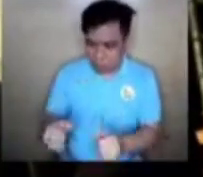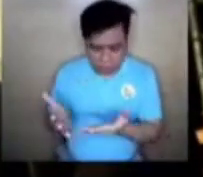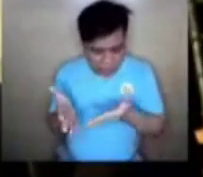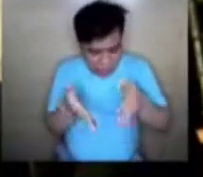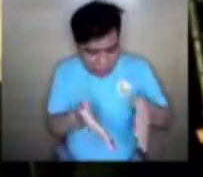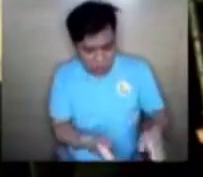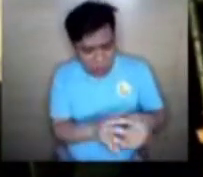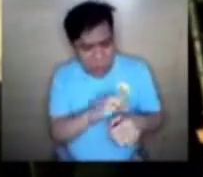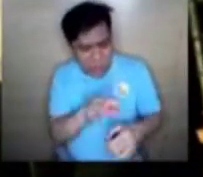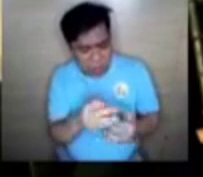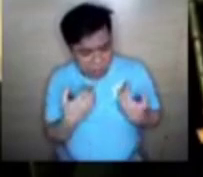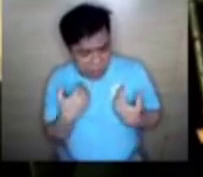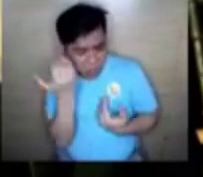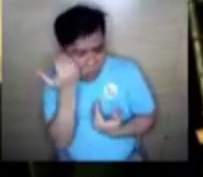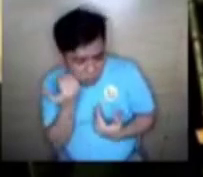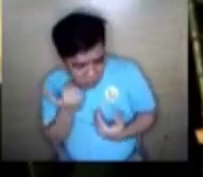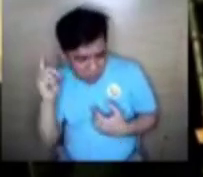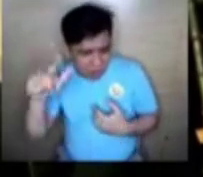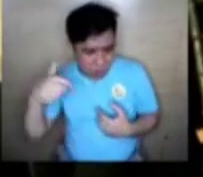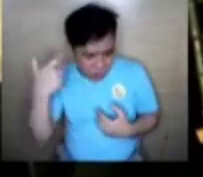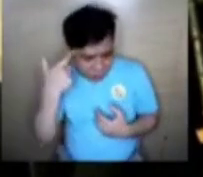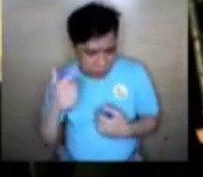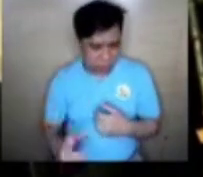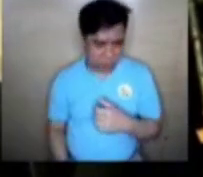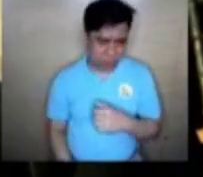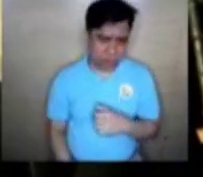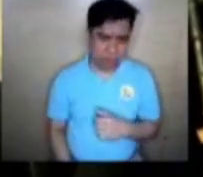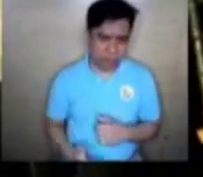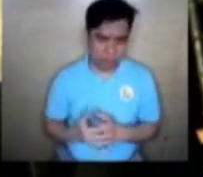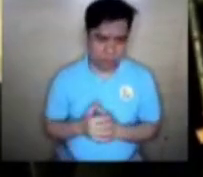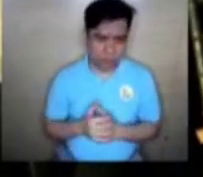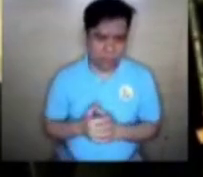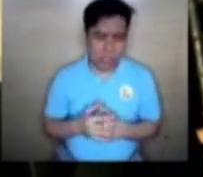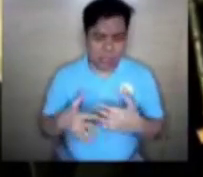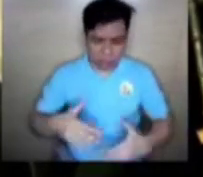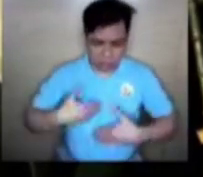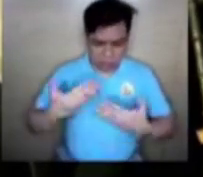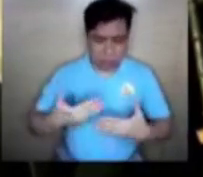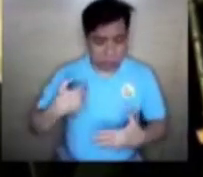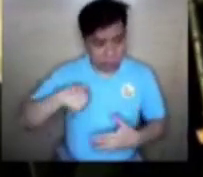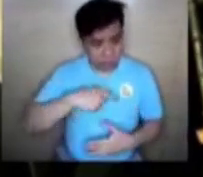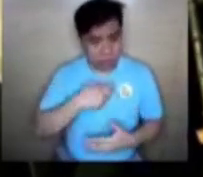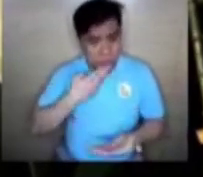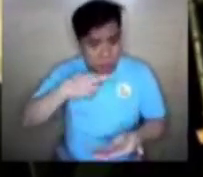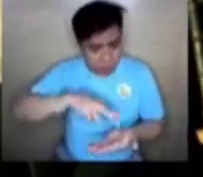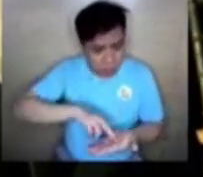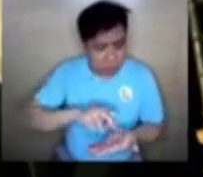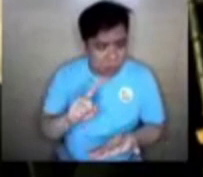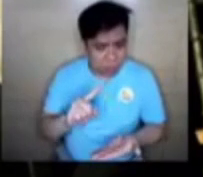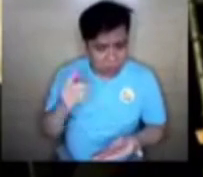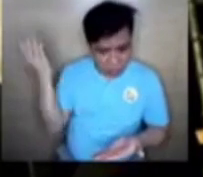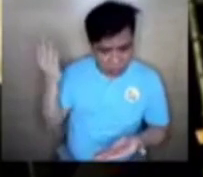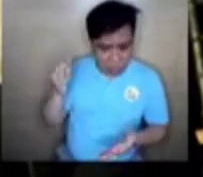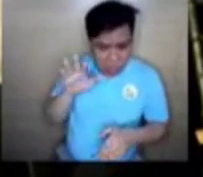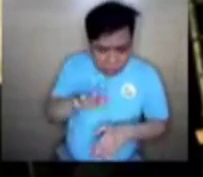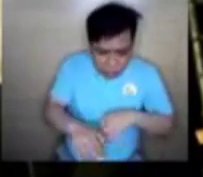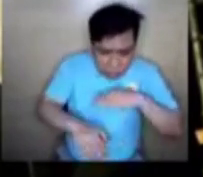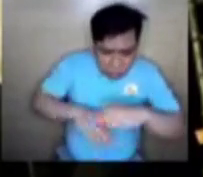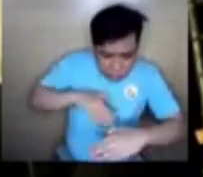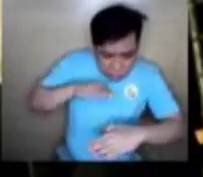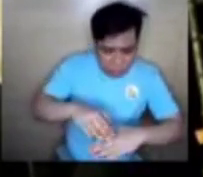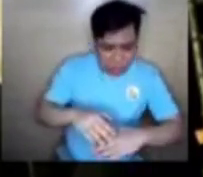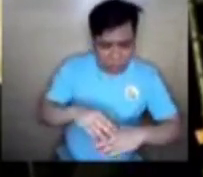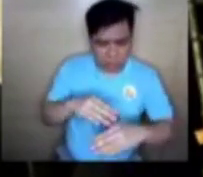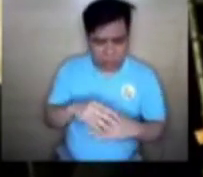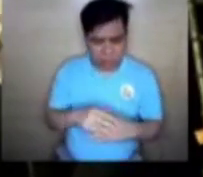may pagkukulang pa ang gobyerno sa kanila. Masaya po akong report na unti-unti nagagawan natin ng